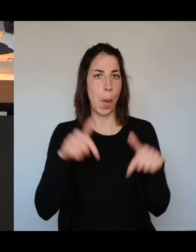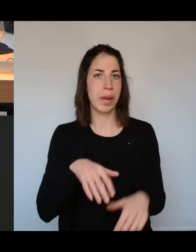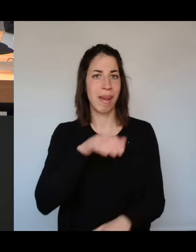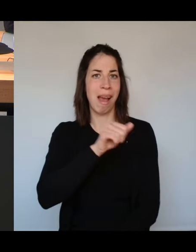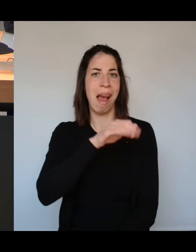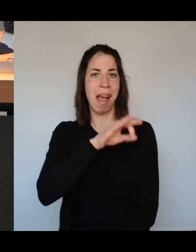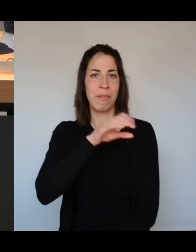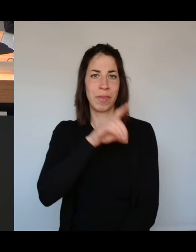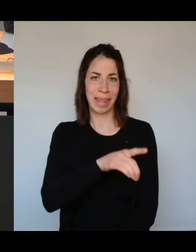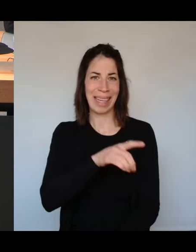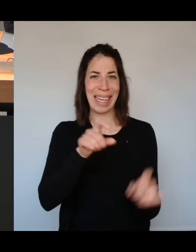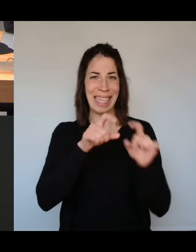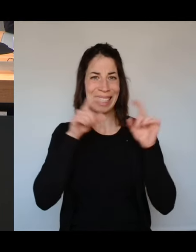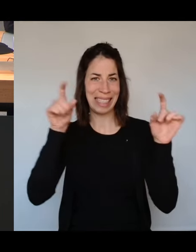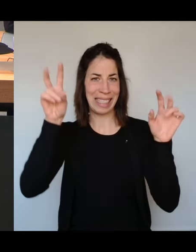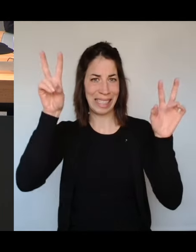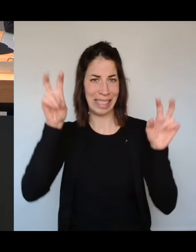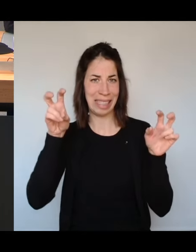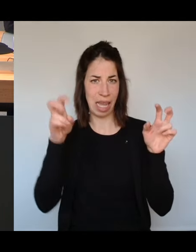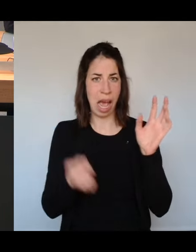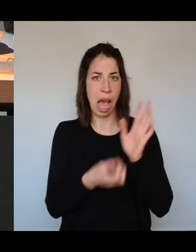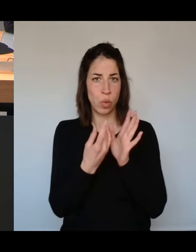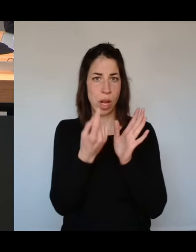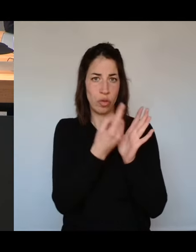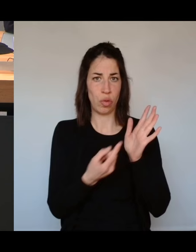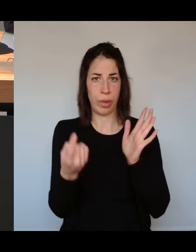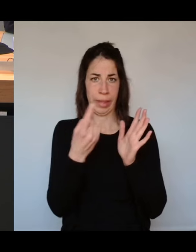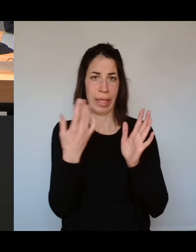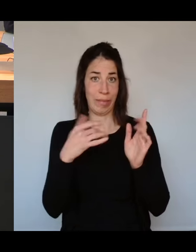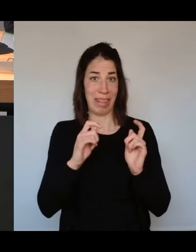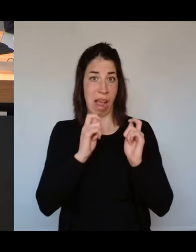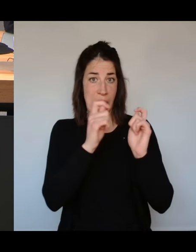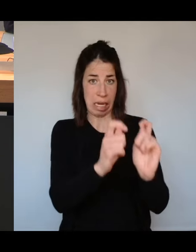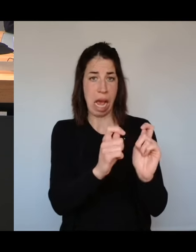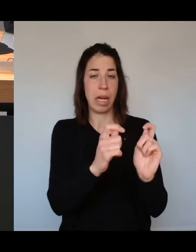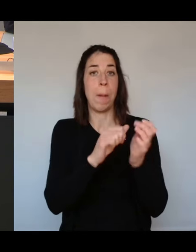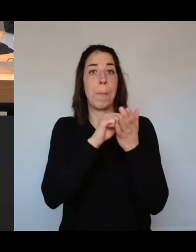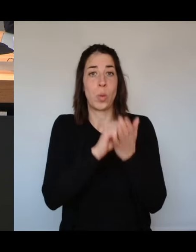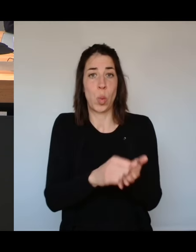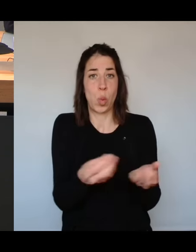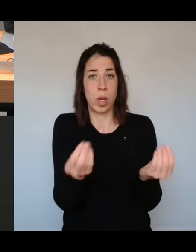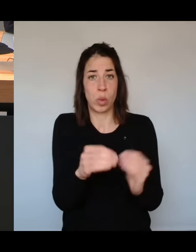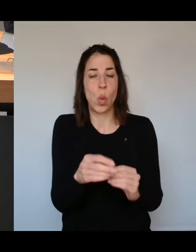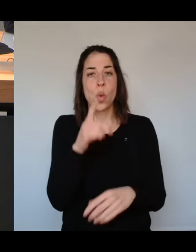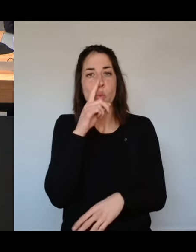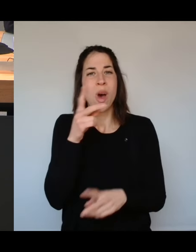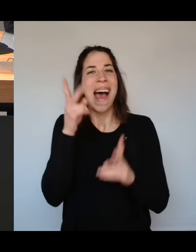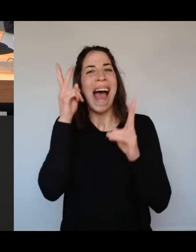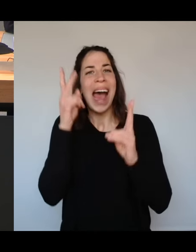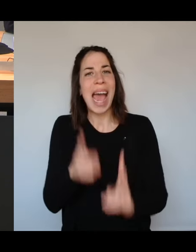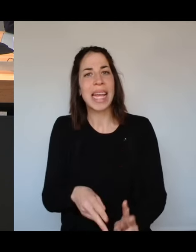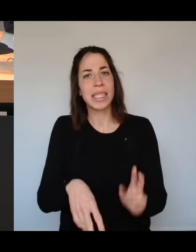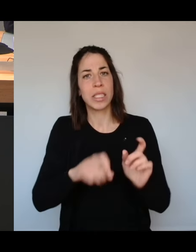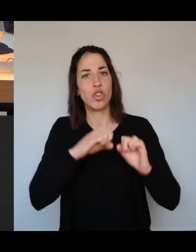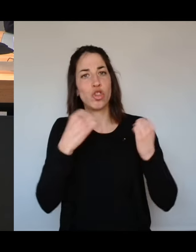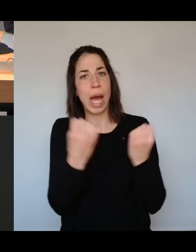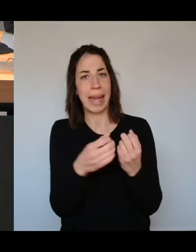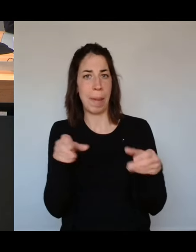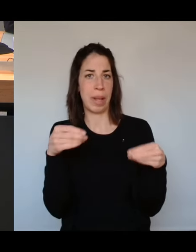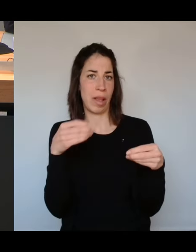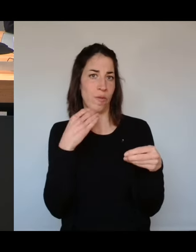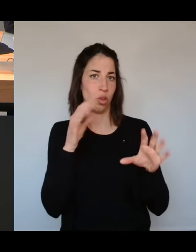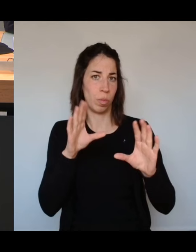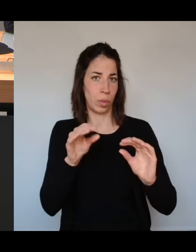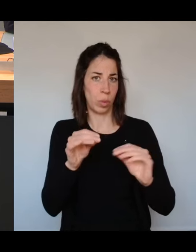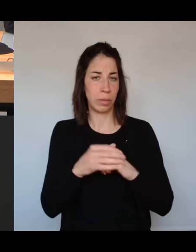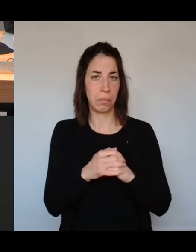betont, dass sie nur rechtsstaatliche Mittel anwenden möchte. Ich finde es schon bemerkenswert, dass man darauf